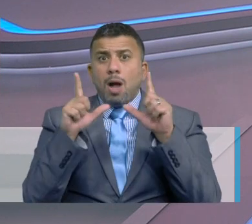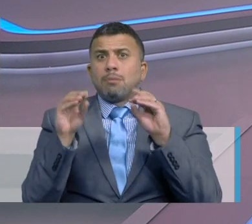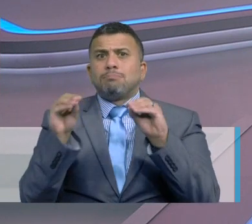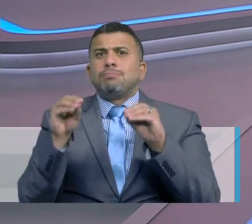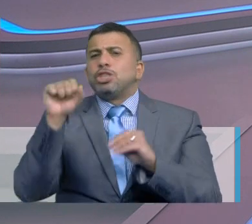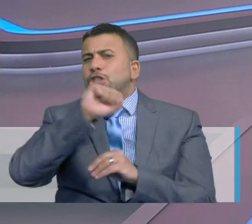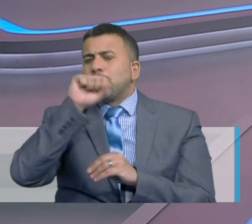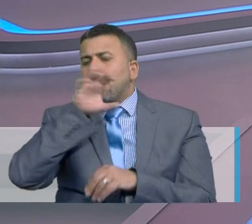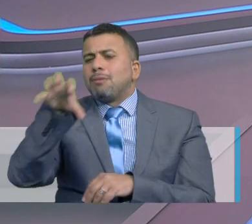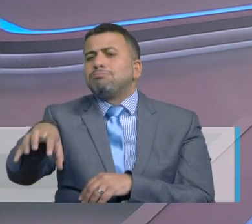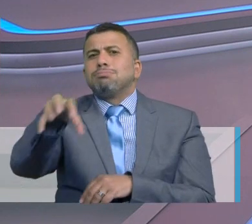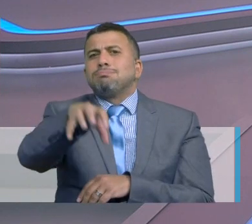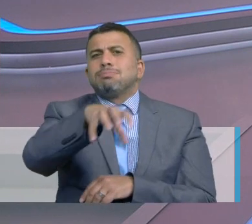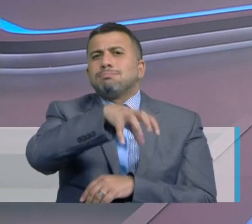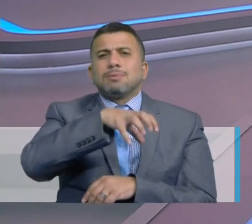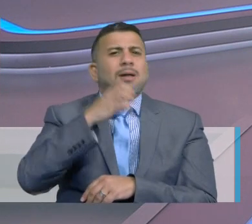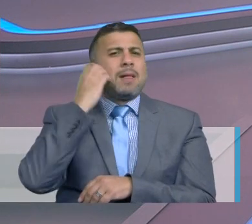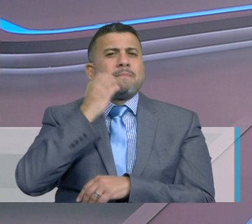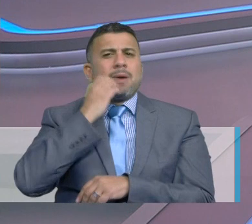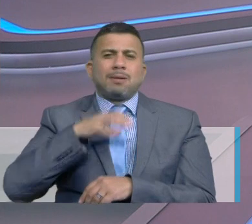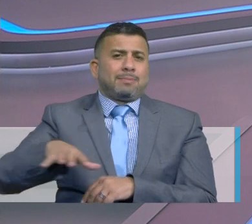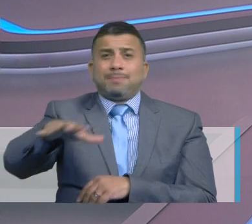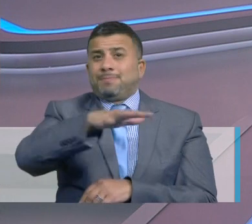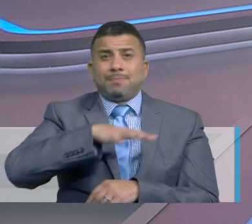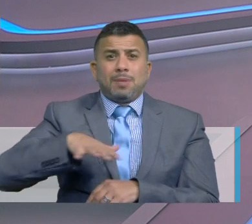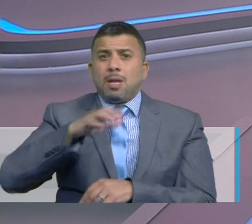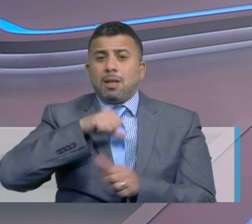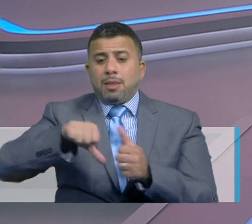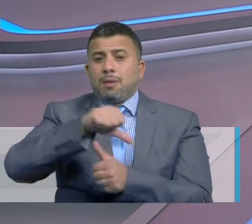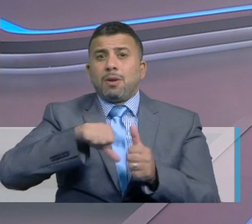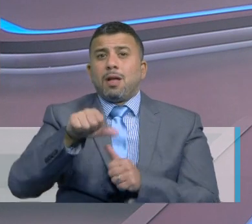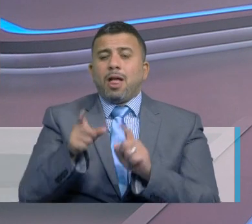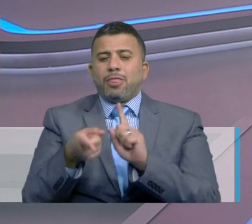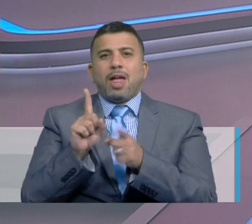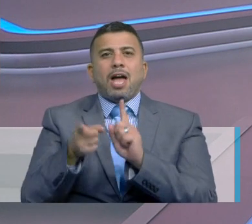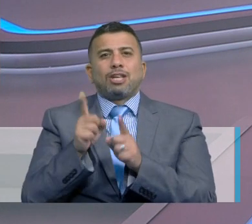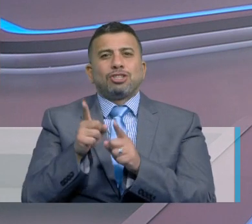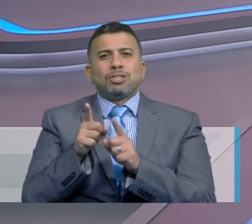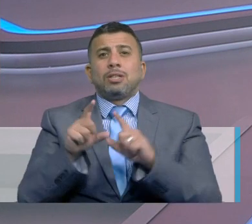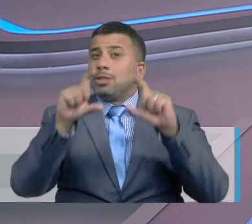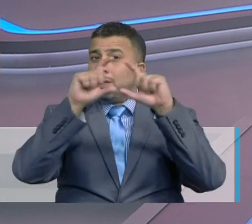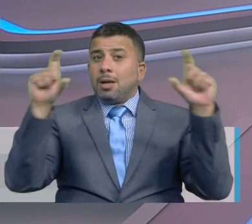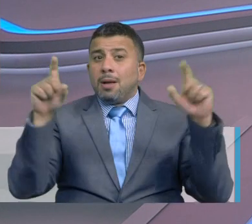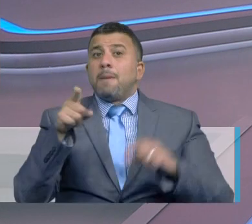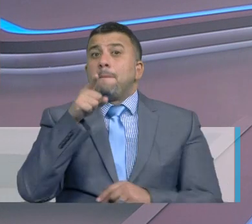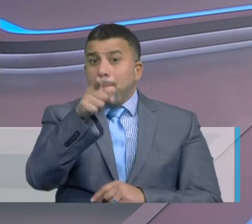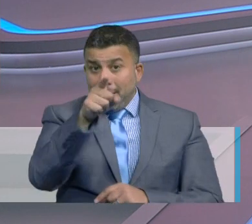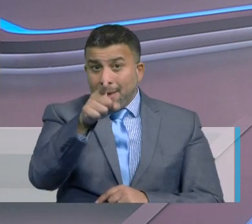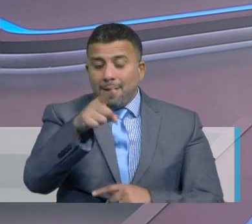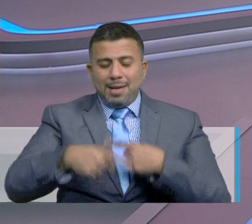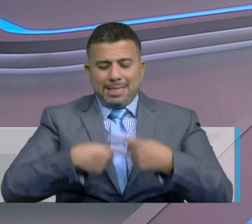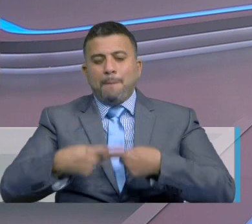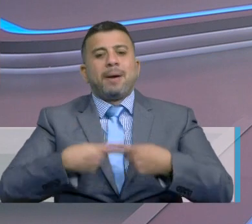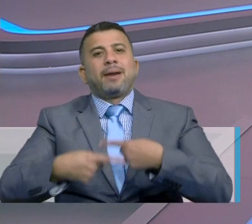الوعي في مدن إمارة الشارقة والإمارات الأخرى، وذلك في دورتها 11 وتحت شعار بك